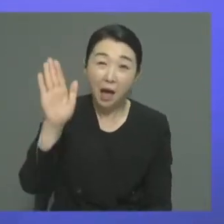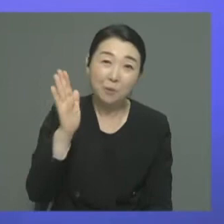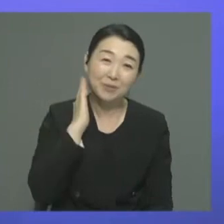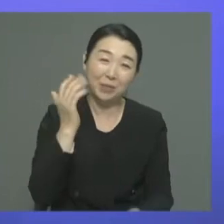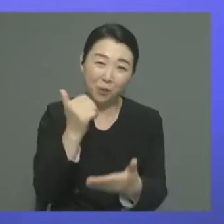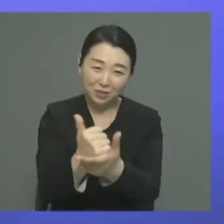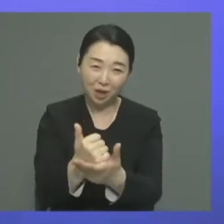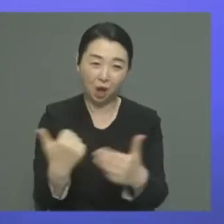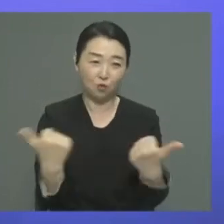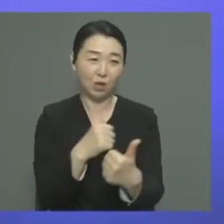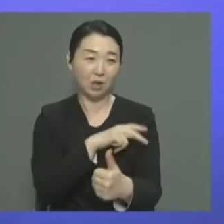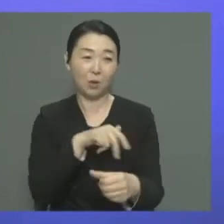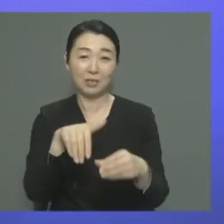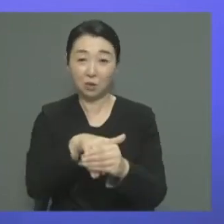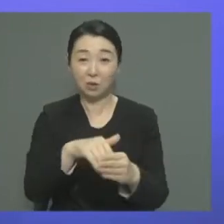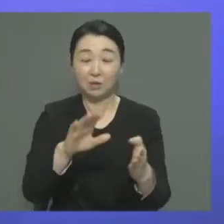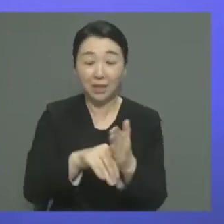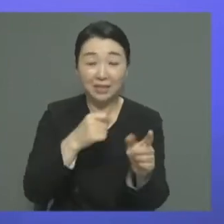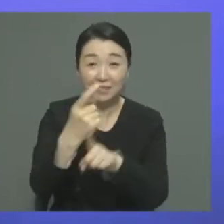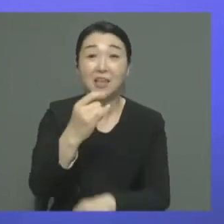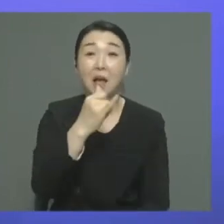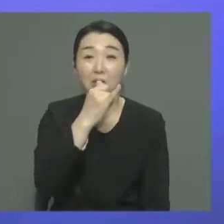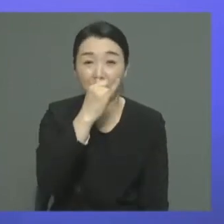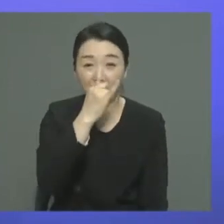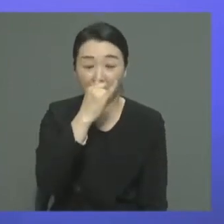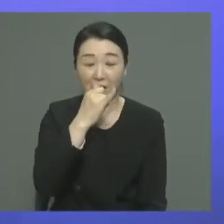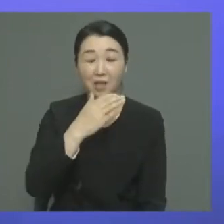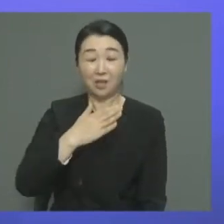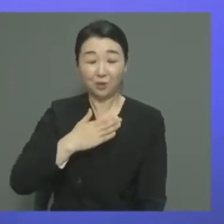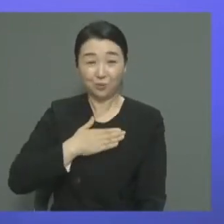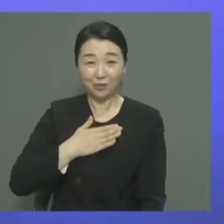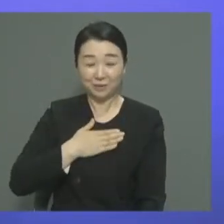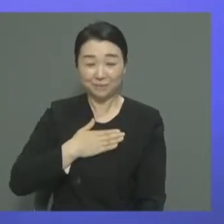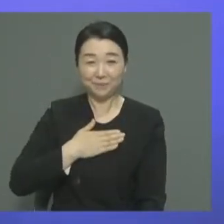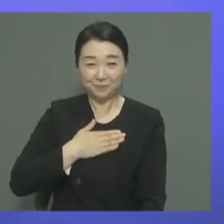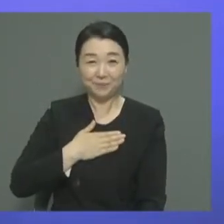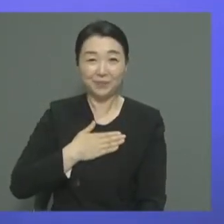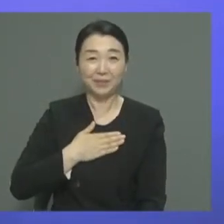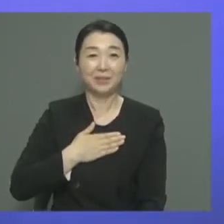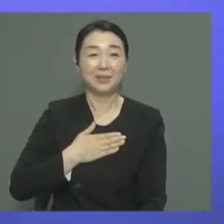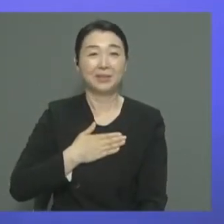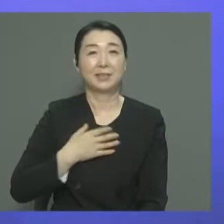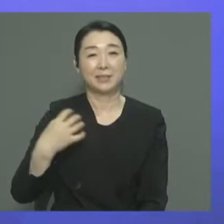전국 정당 와 저 이제 명의 확실하게 책임지겠습니다